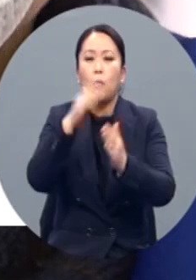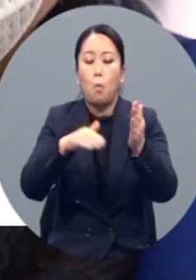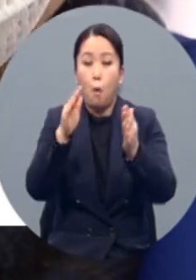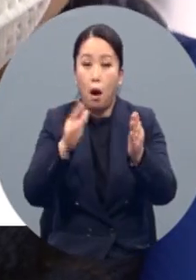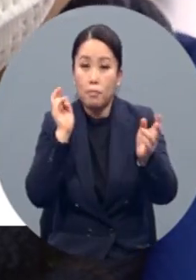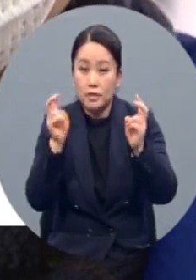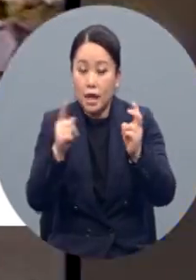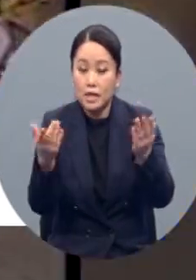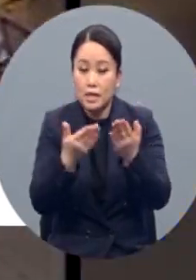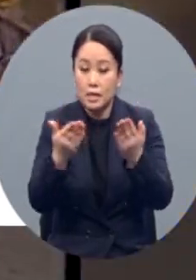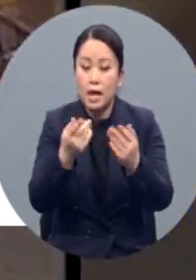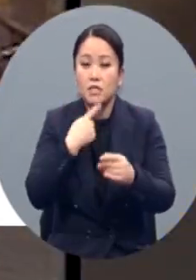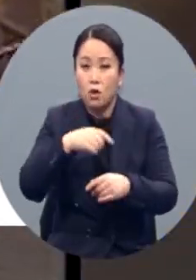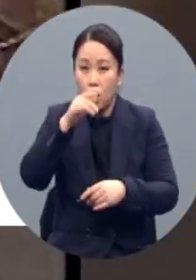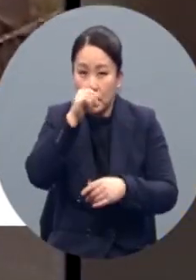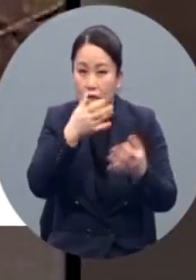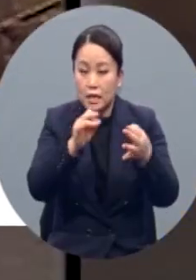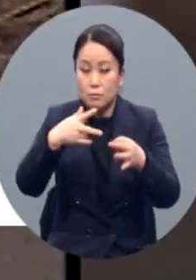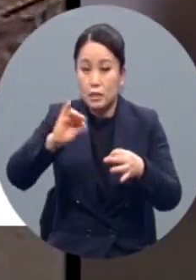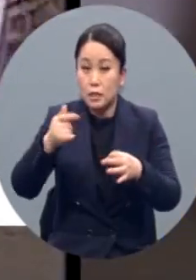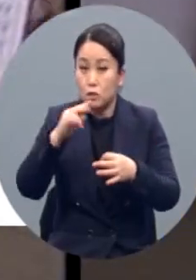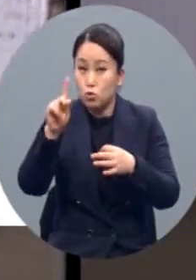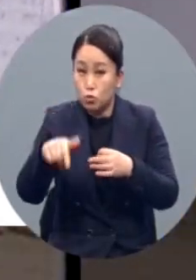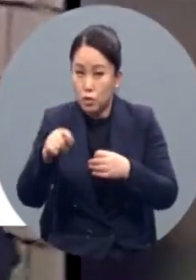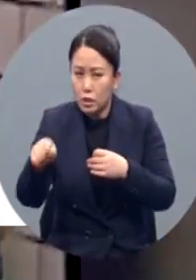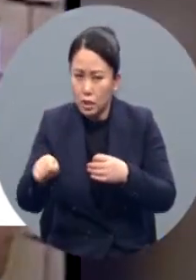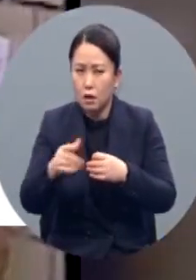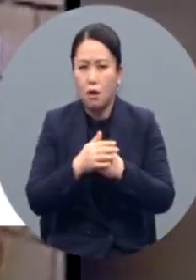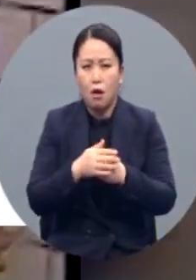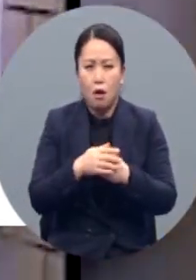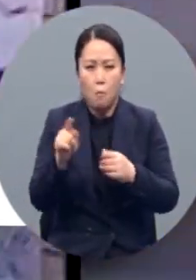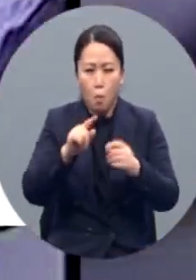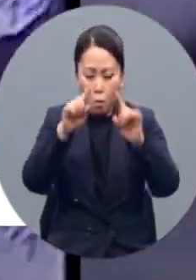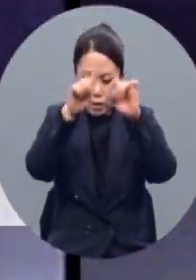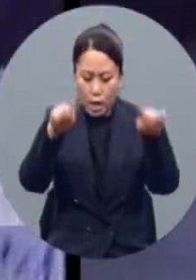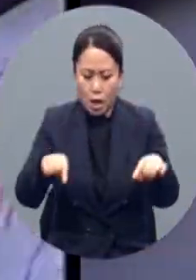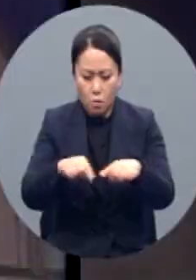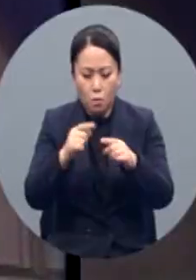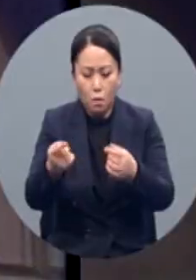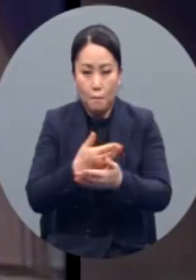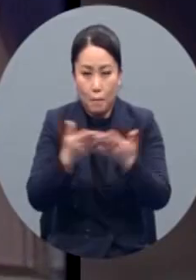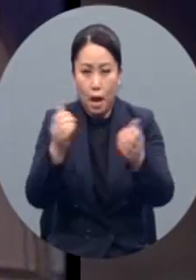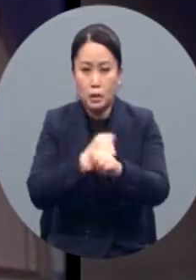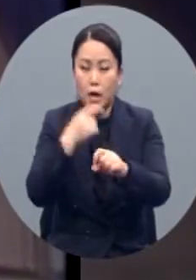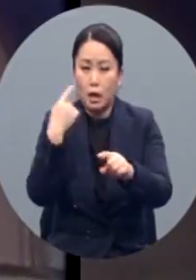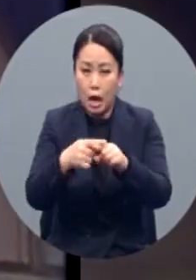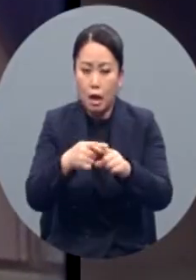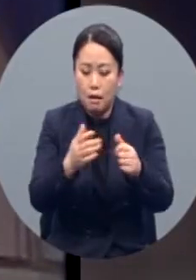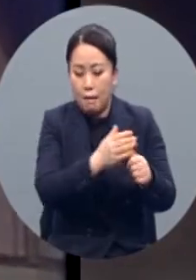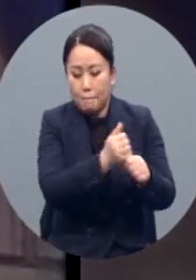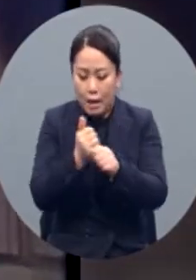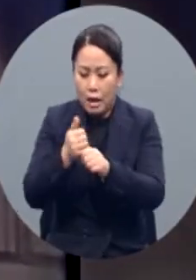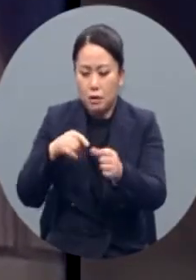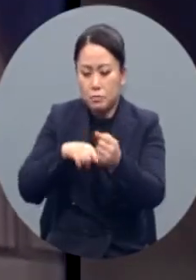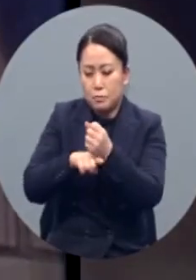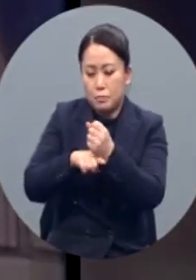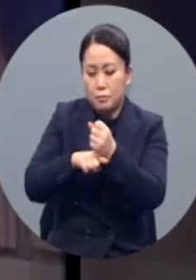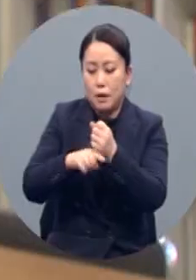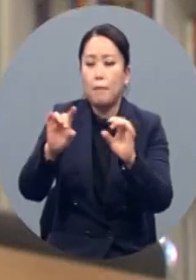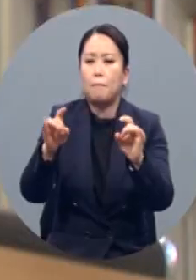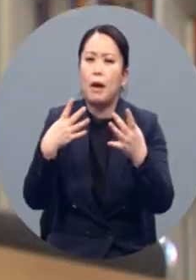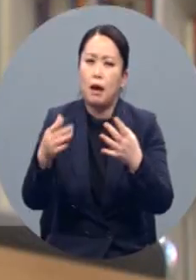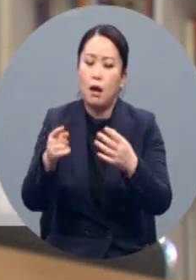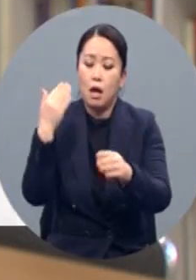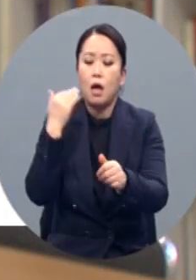비리를 폭로하는 유인물을 배포했다 대공분실 에 끌려가 구문 당하고 같은 을 회고 됐습니다 식당도